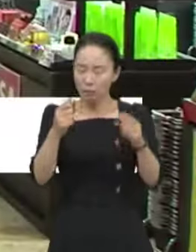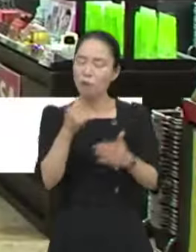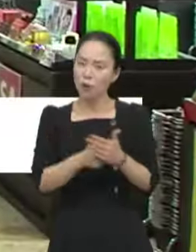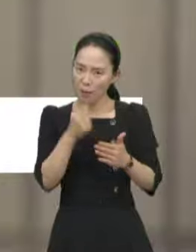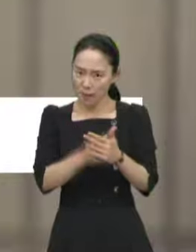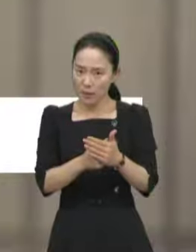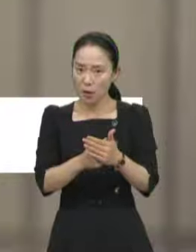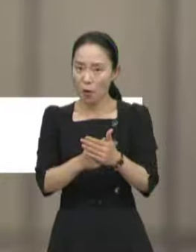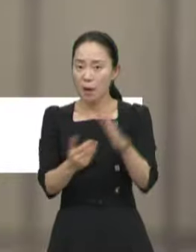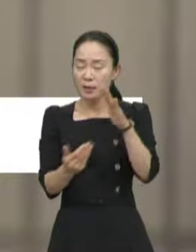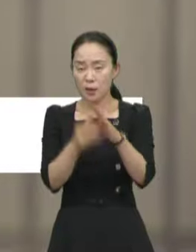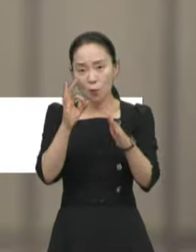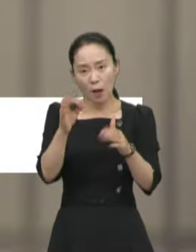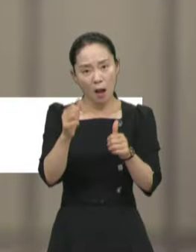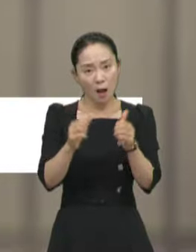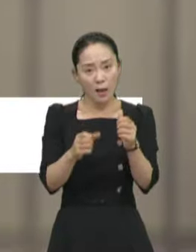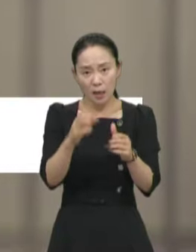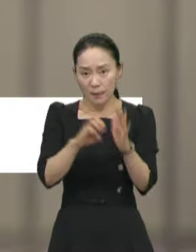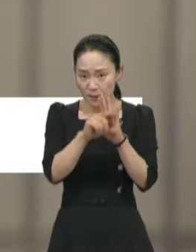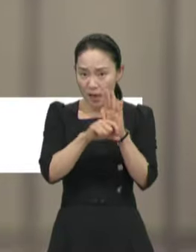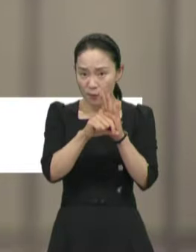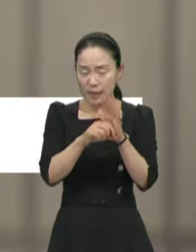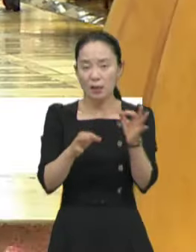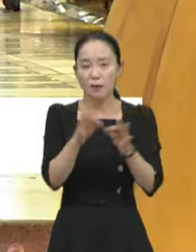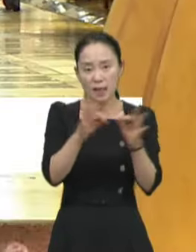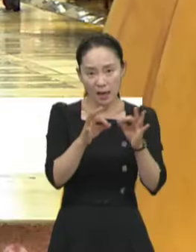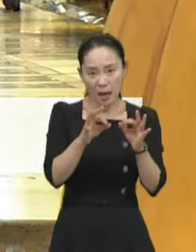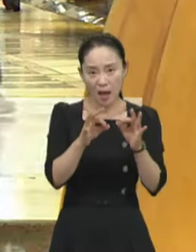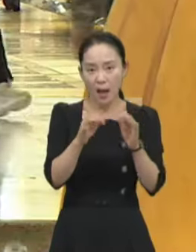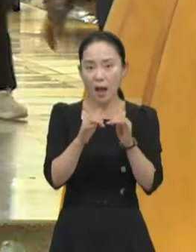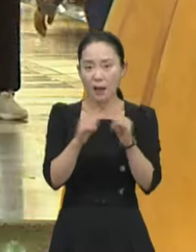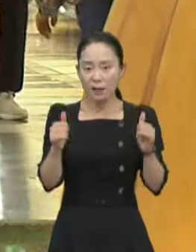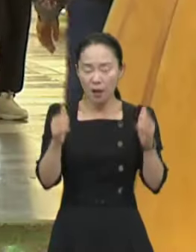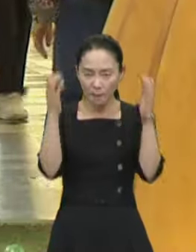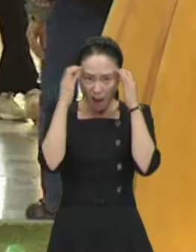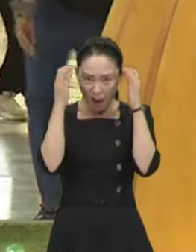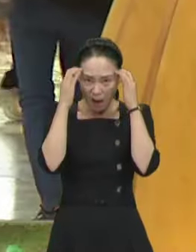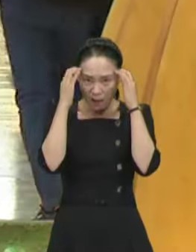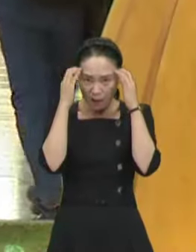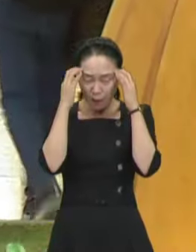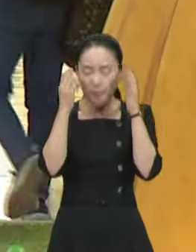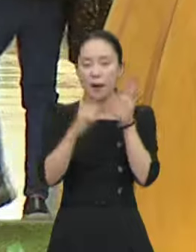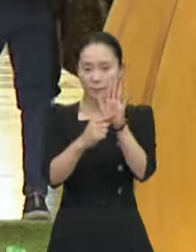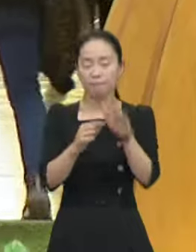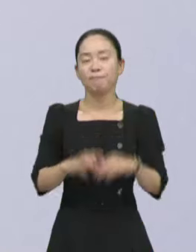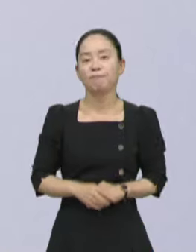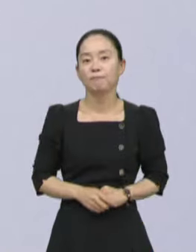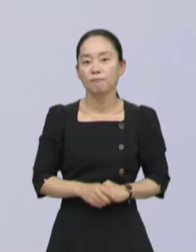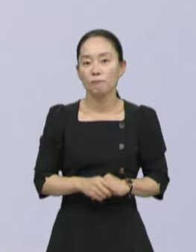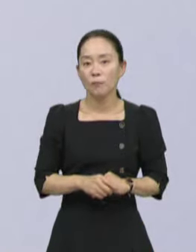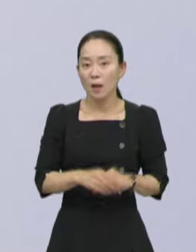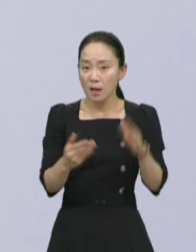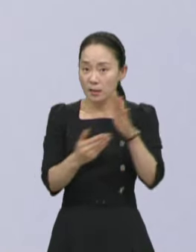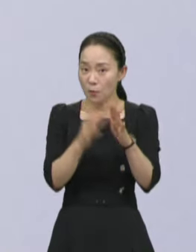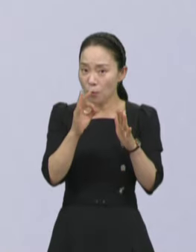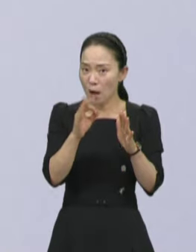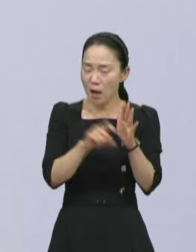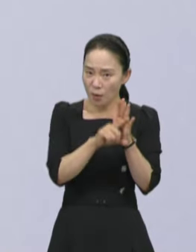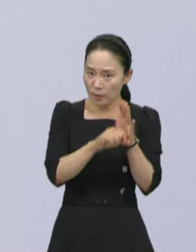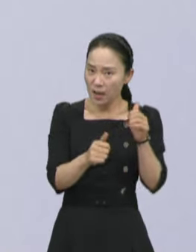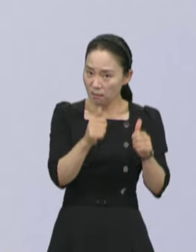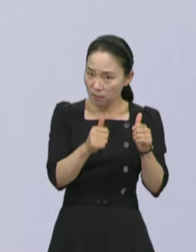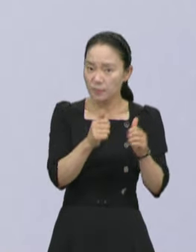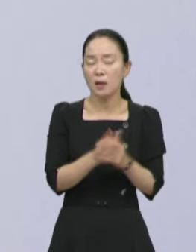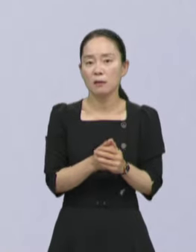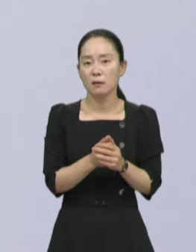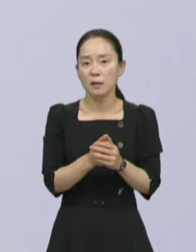최고가 경쟁 입찰로 인해 상가 전체가 큰 혼돈에 휩싸일 것이라고 밝혔습니다. 이 최고가 경쟁 입찰은 이런